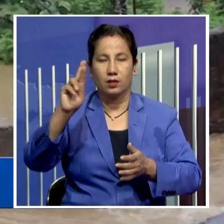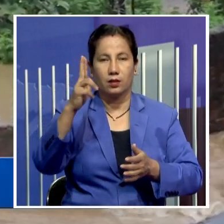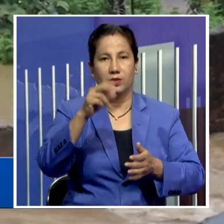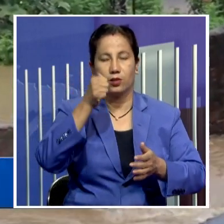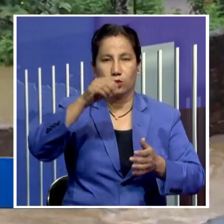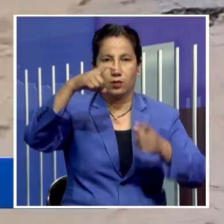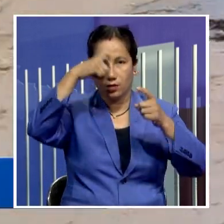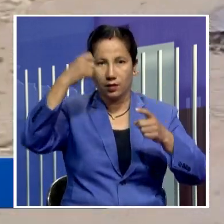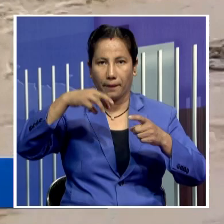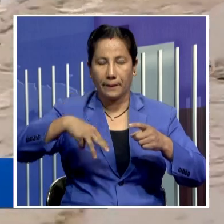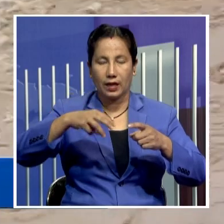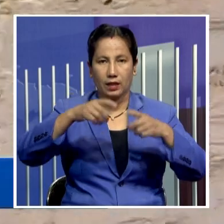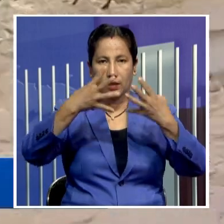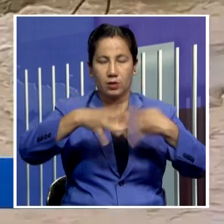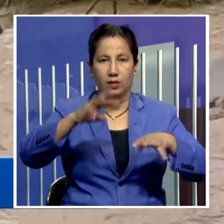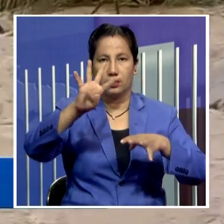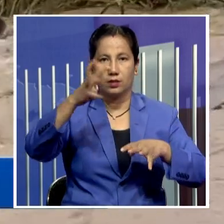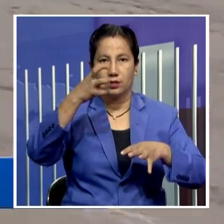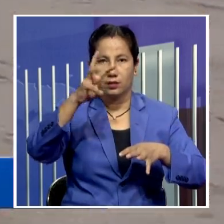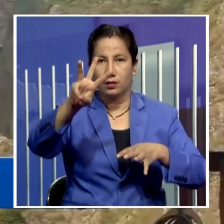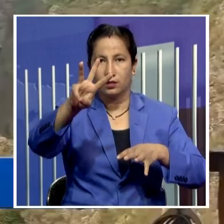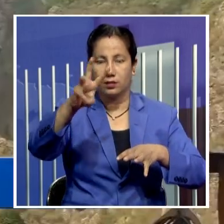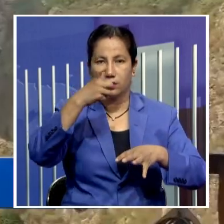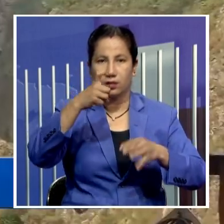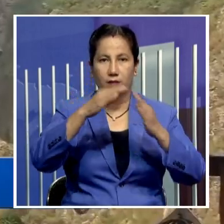बाढीले बाँके र बर्दियामा करिब 300 घर डुबानमा।